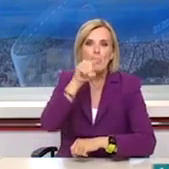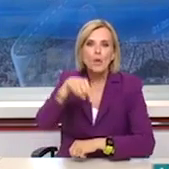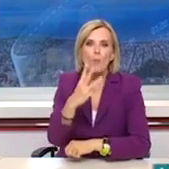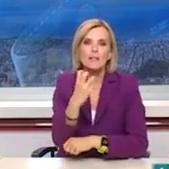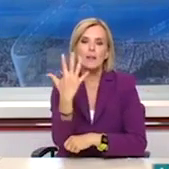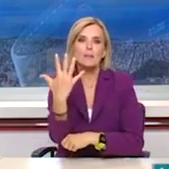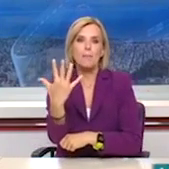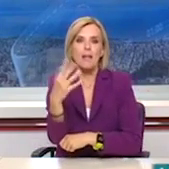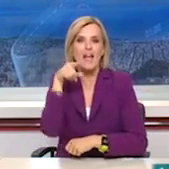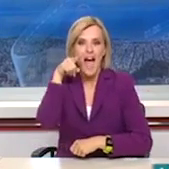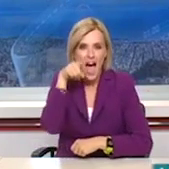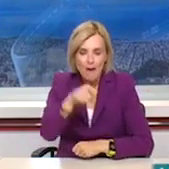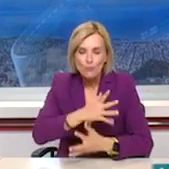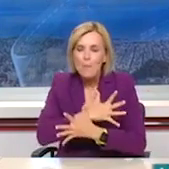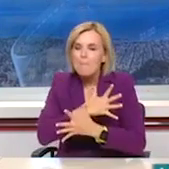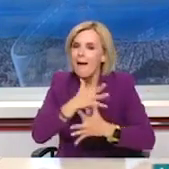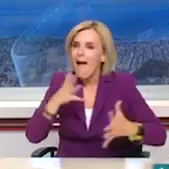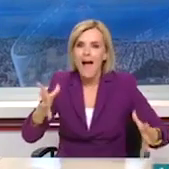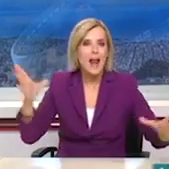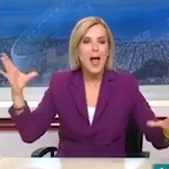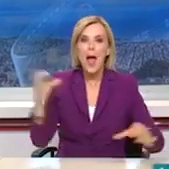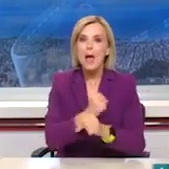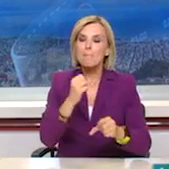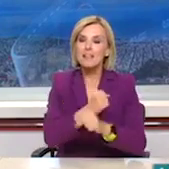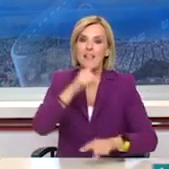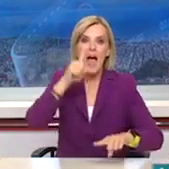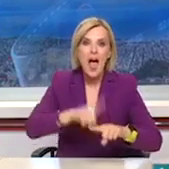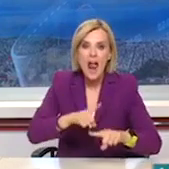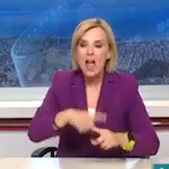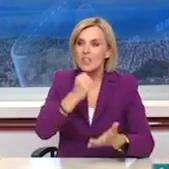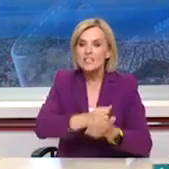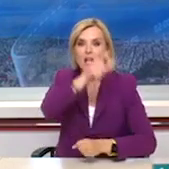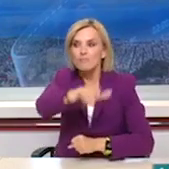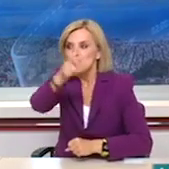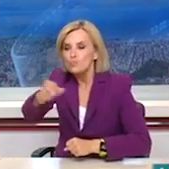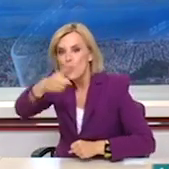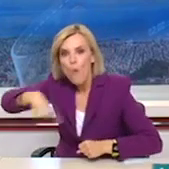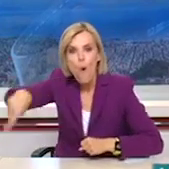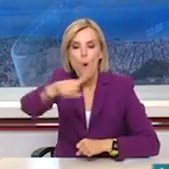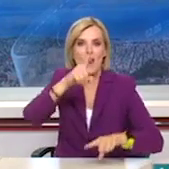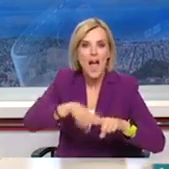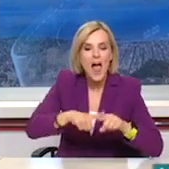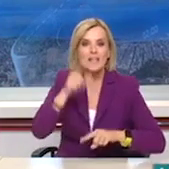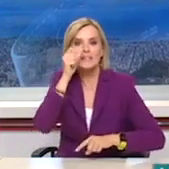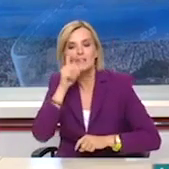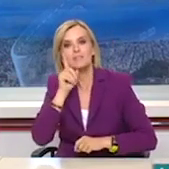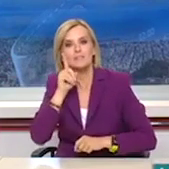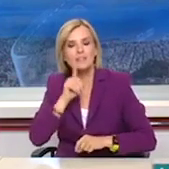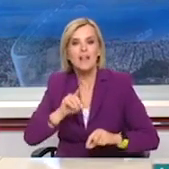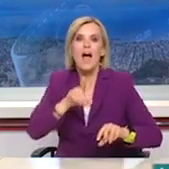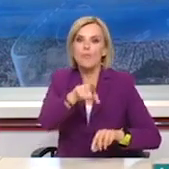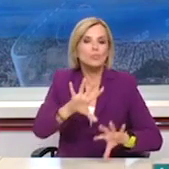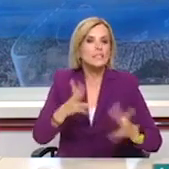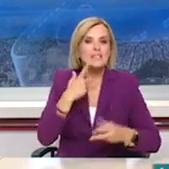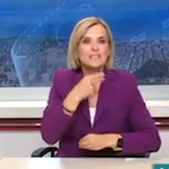Αυτή είναι η τεράστια επιτυχία της Ελλάδας και των Ελλήνων. Με βάση τα αρχικά αυτά αποτελέσματα, πολύ λιγότερο από το 1% του